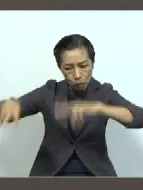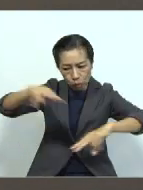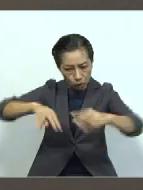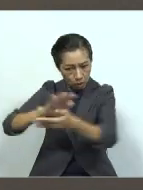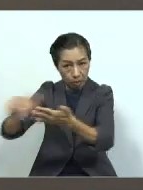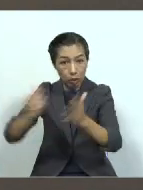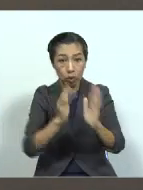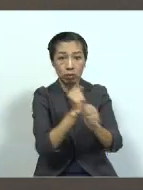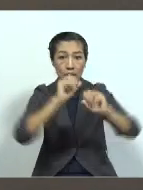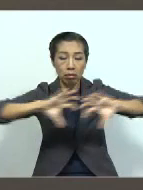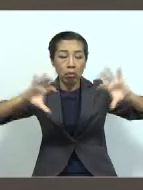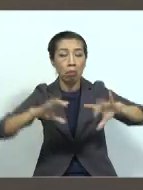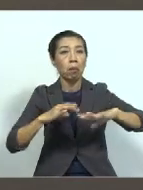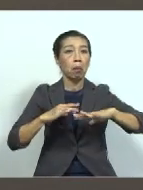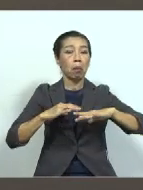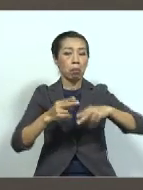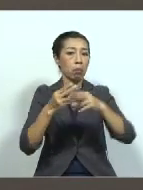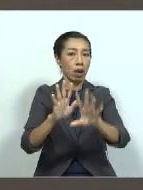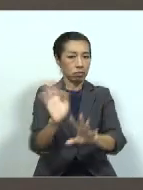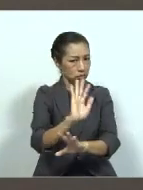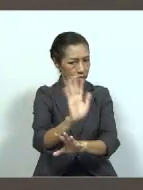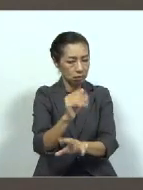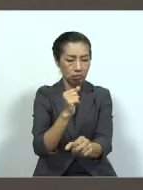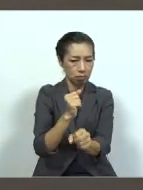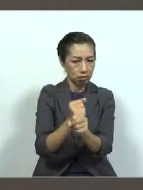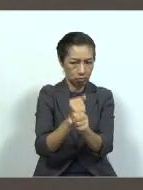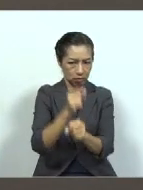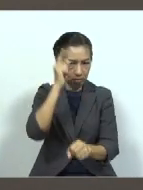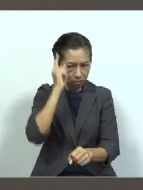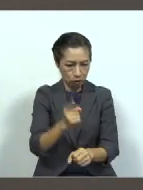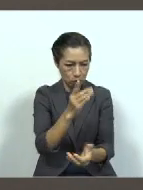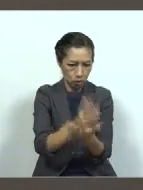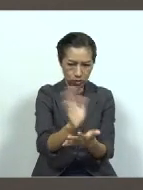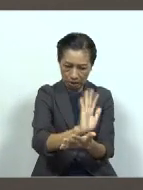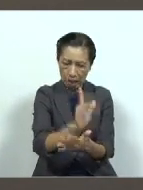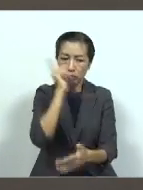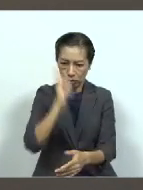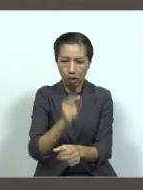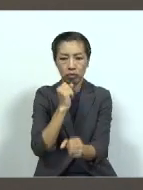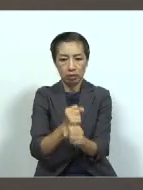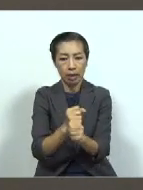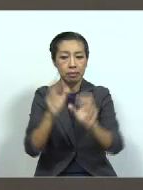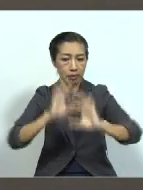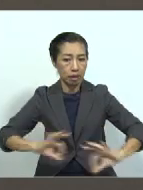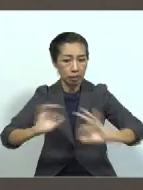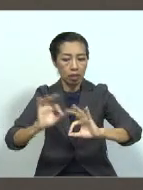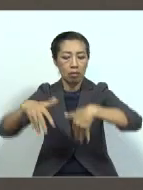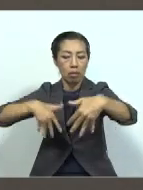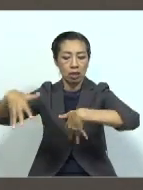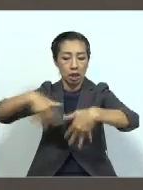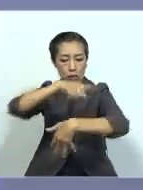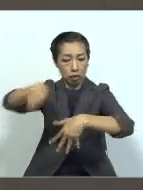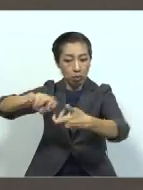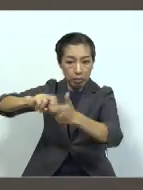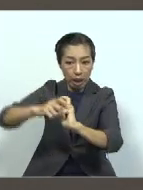การก็ต้องไม่นิ่งเฉยนะครับเกียร์ว่องเกียร์ว่างอะไรไม่ได้ทั้งสิ้นนะครับเพราะนั้นสิ่งสำคัญที่สุดก็คือประชาชนจะมีความย